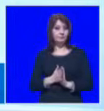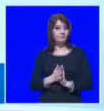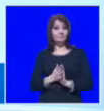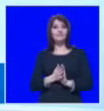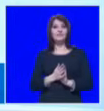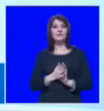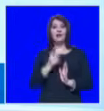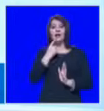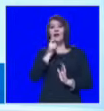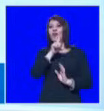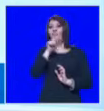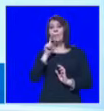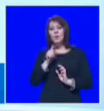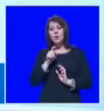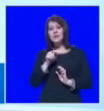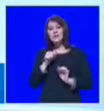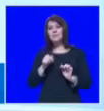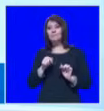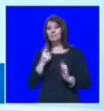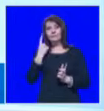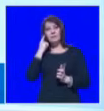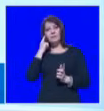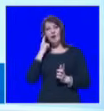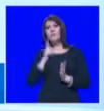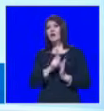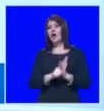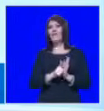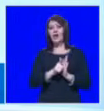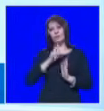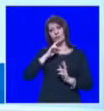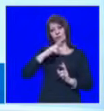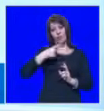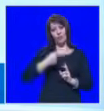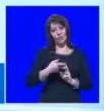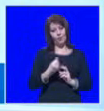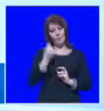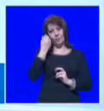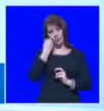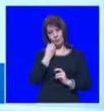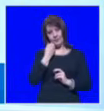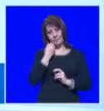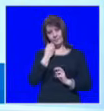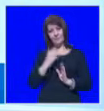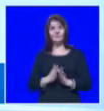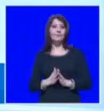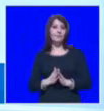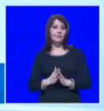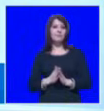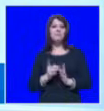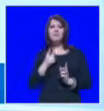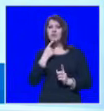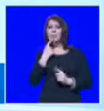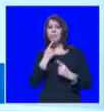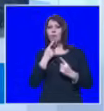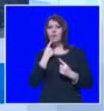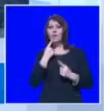Наистина въпрос, на който предполагам, че времето ще отговори много по-добре, отколкото ние в момента. Да поговорим